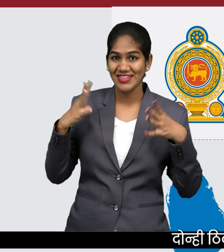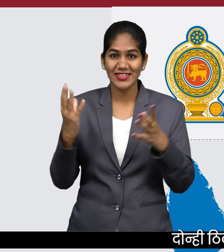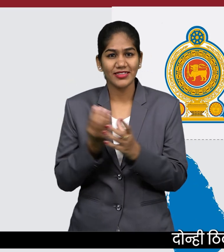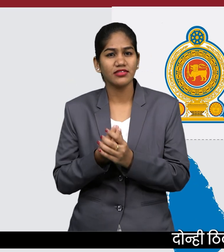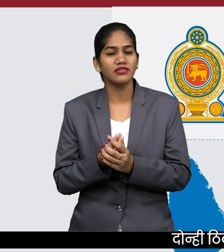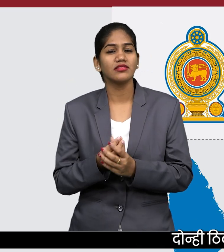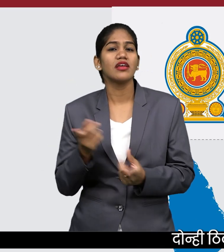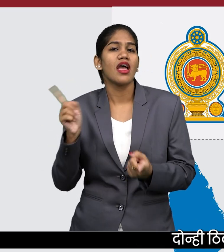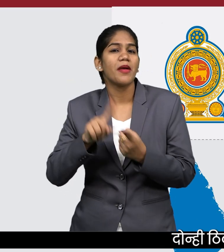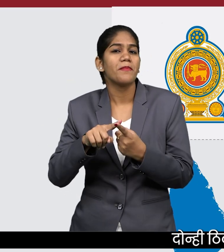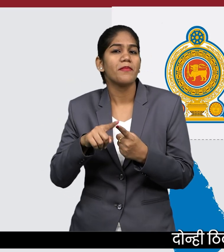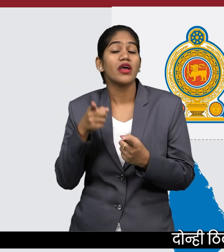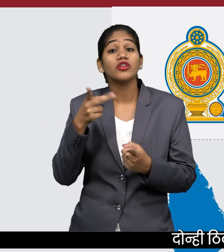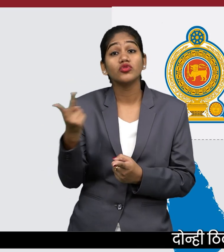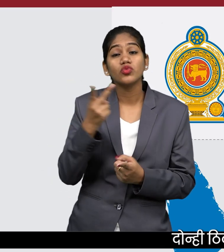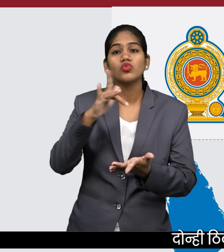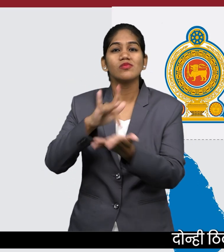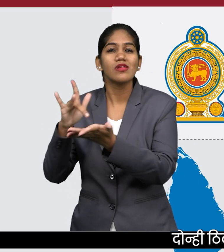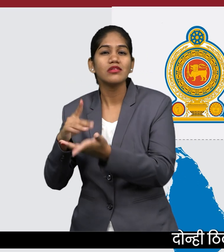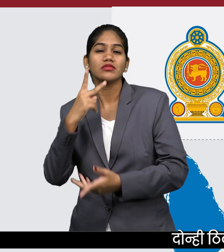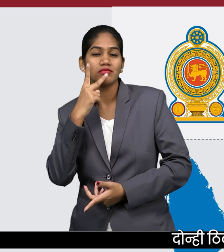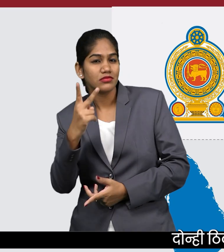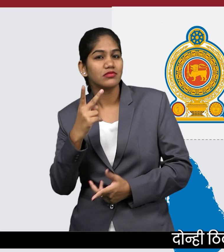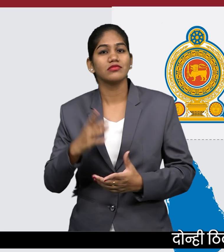दोन्ही ठिकाणी काय घडले ते आता पाहूया.